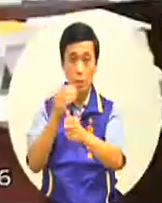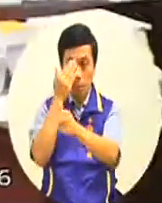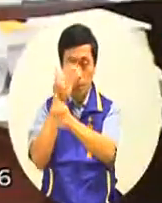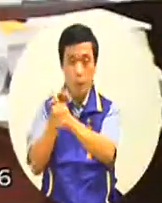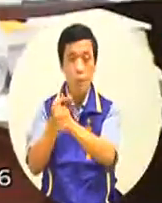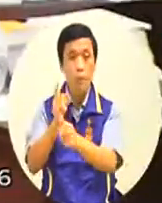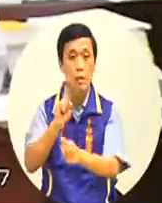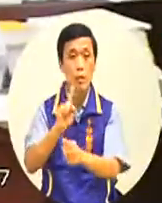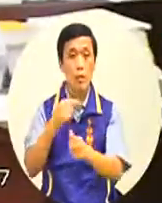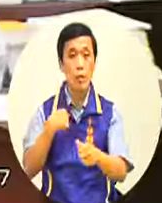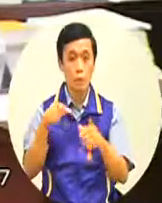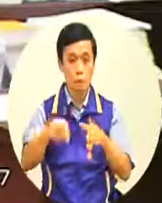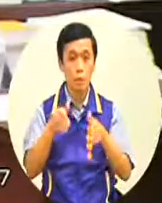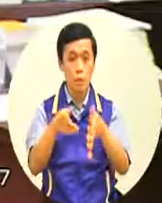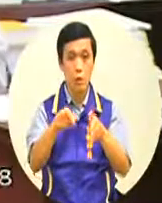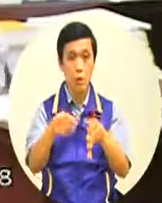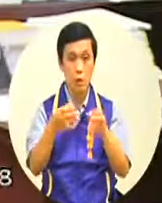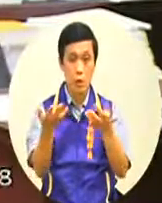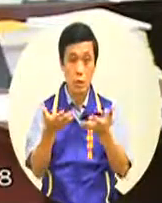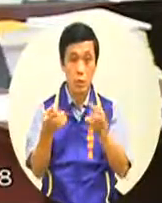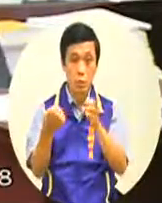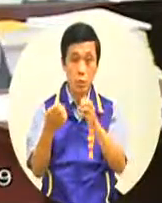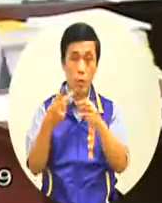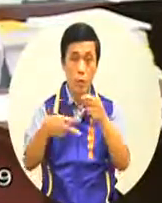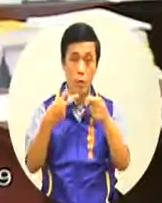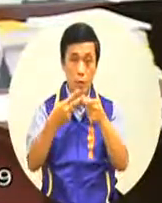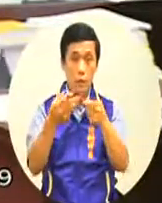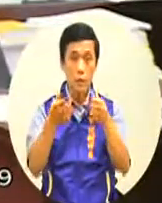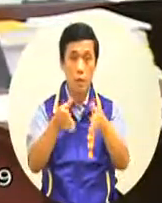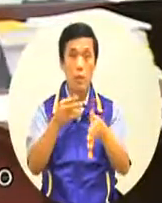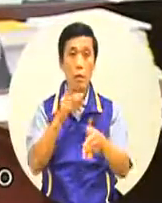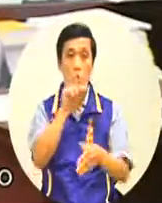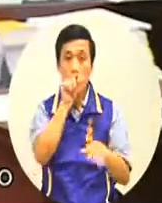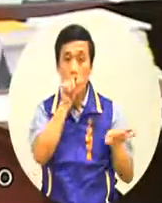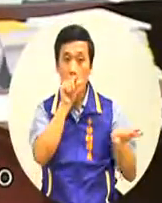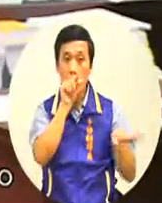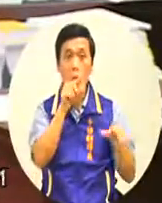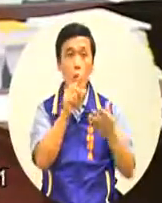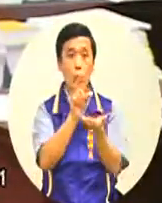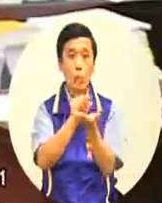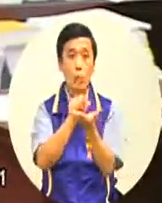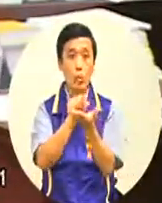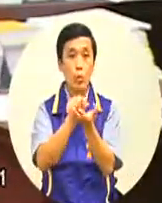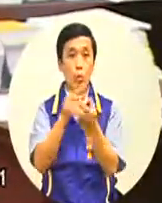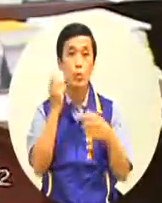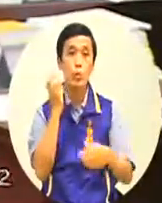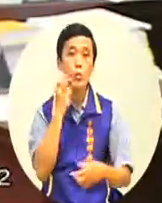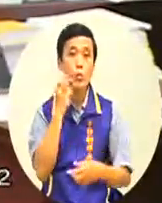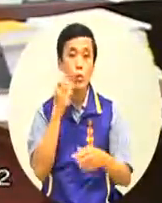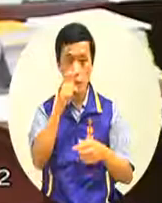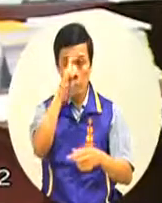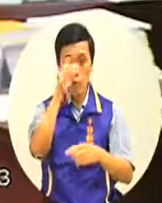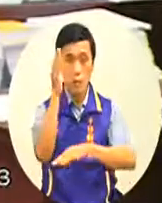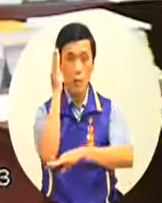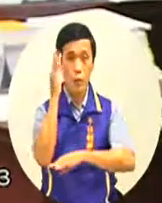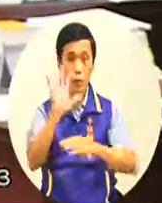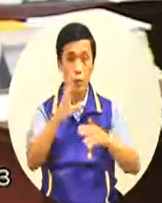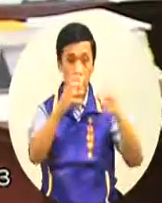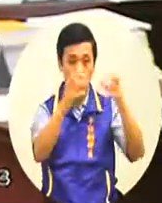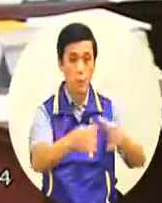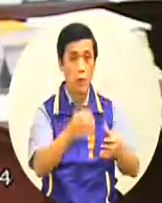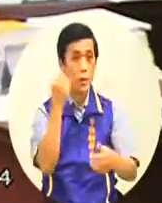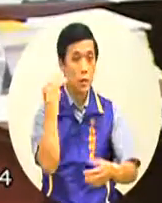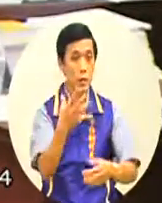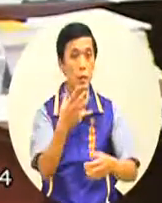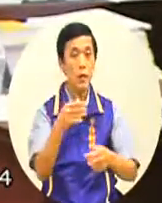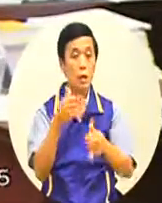其实谈了两年了，其实在鸟松地区其实我都期待有一个新的政府的一些服务据点可以投入，不管是给老